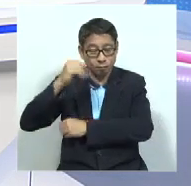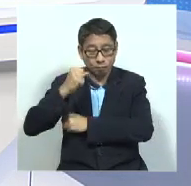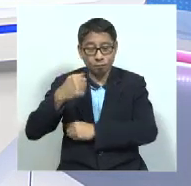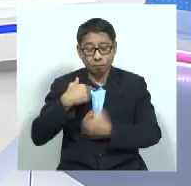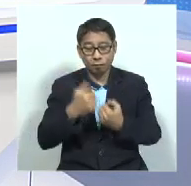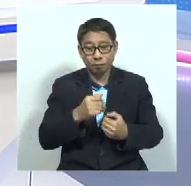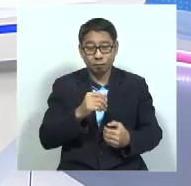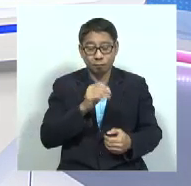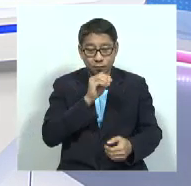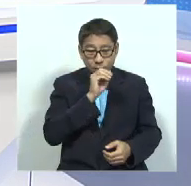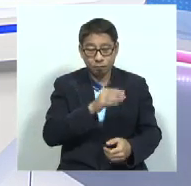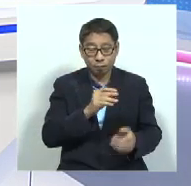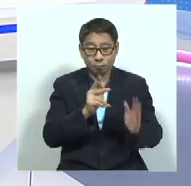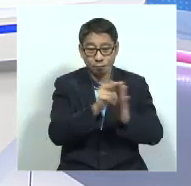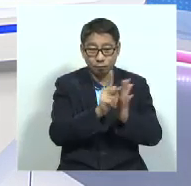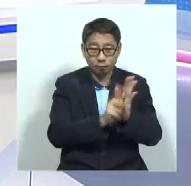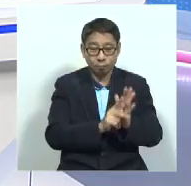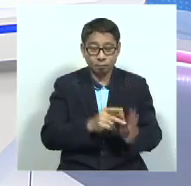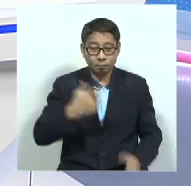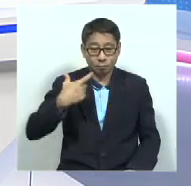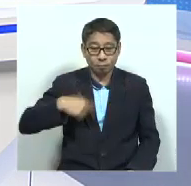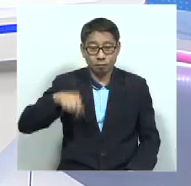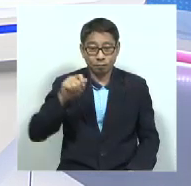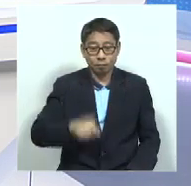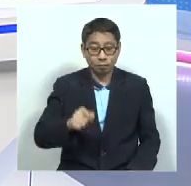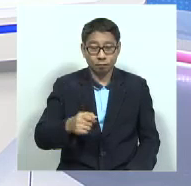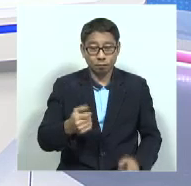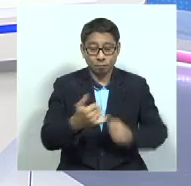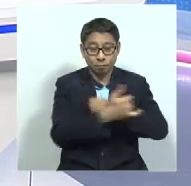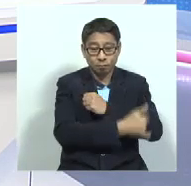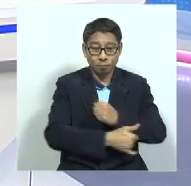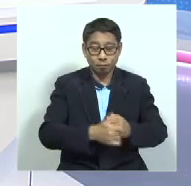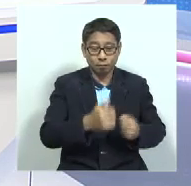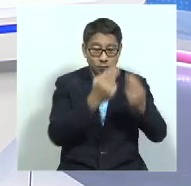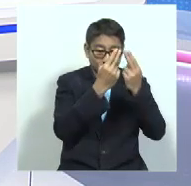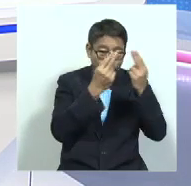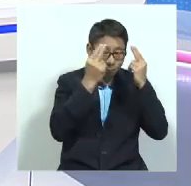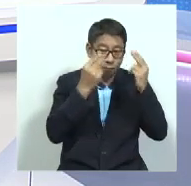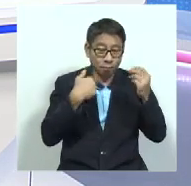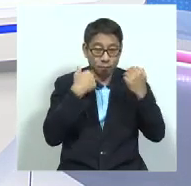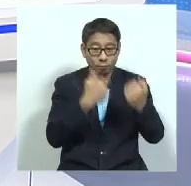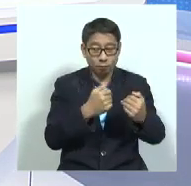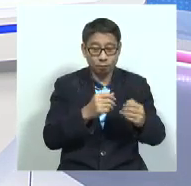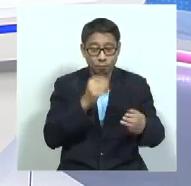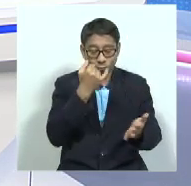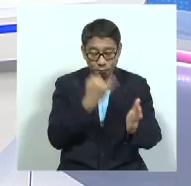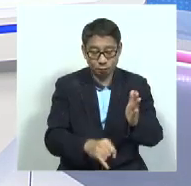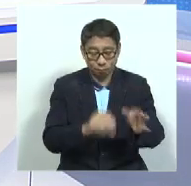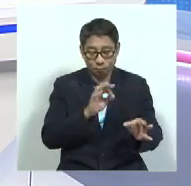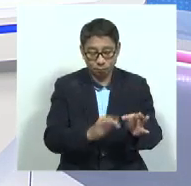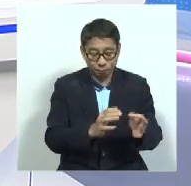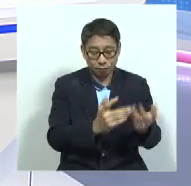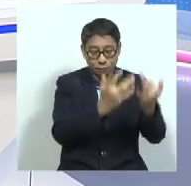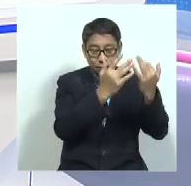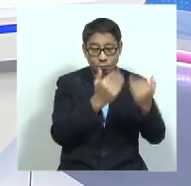านี้เป็นข้อหาทางกฎหมายอาญานะครับเพราะว่าที่บาเรนเนี่ยฮาคิมเขามีความผิดฐานวางเพลิงแล้วก็ย้ำว่